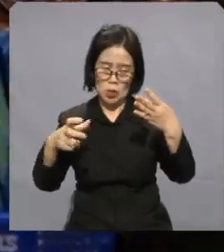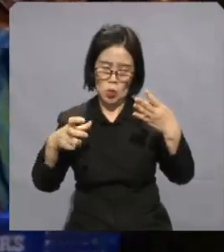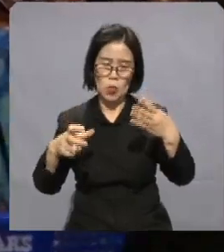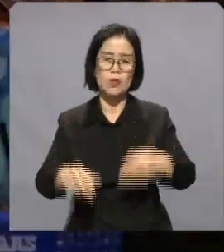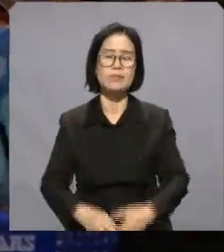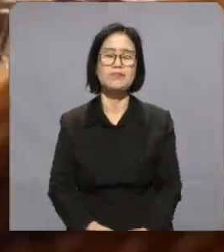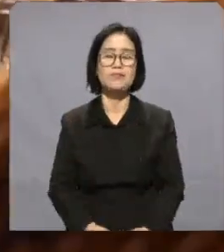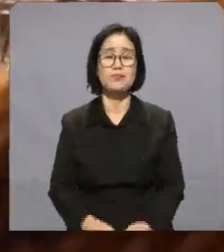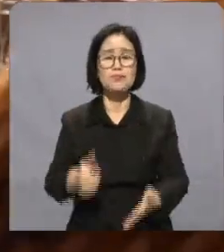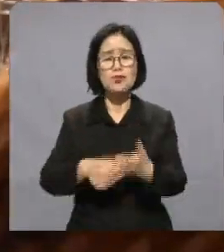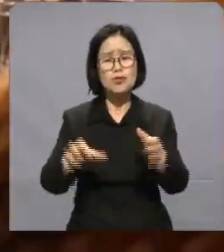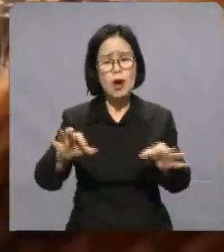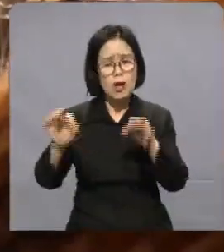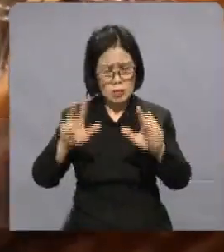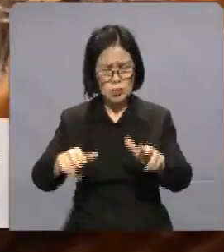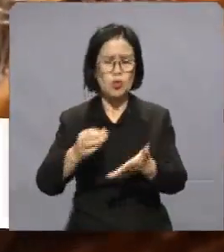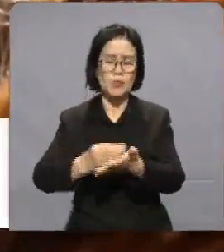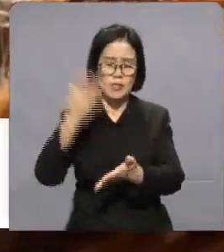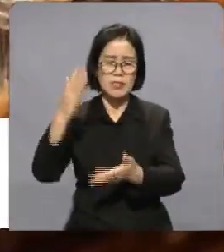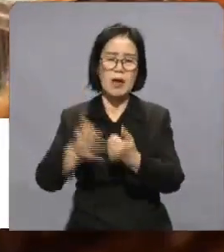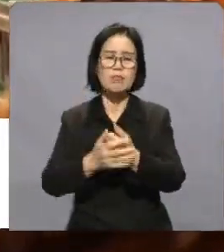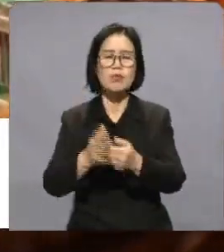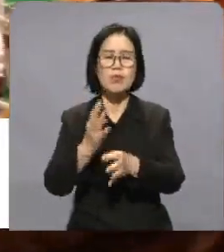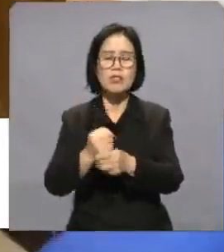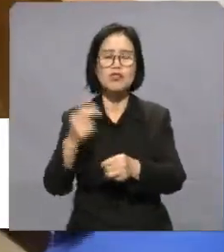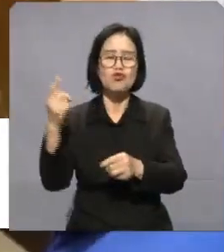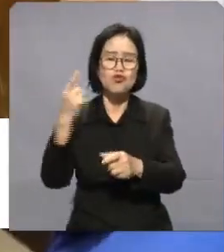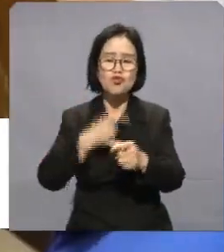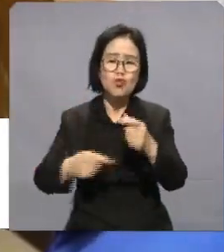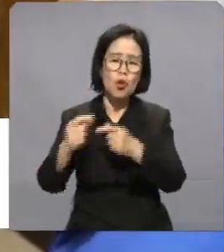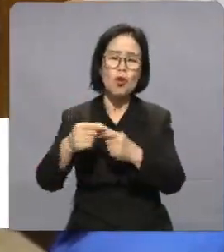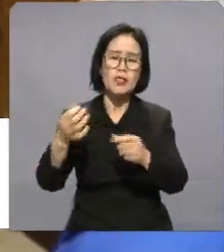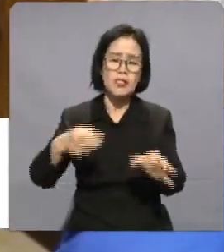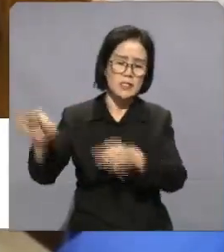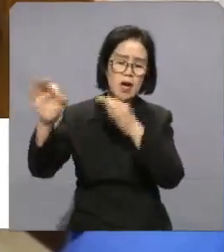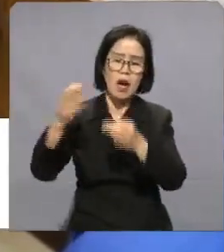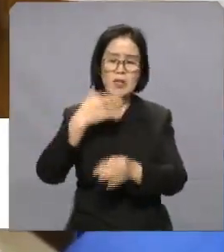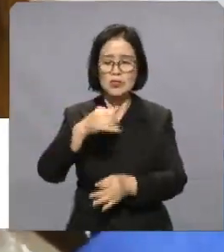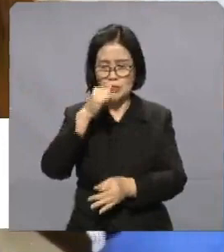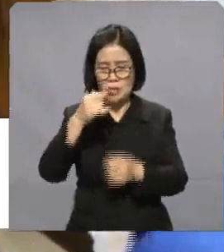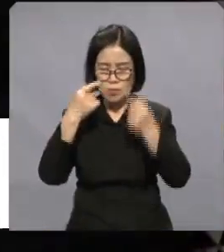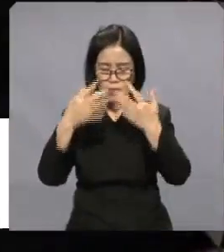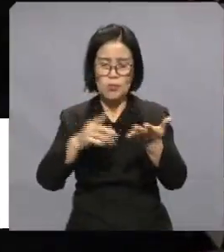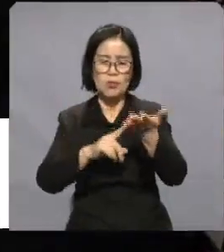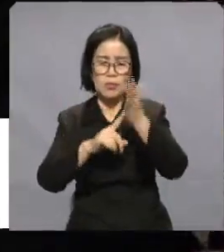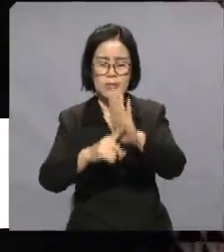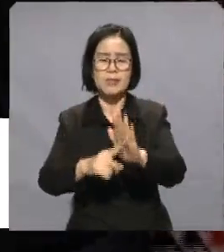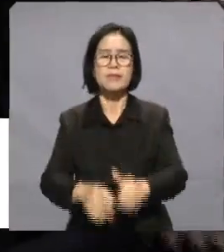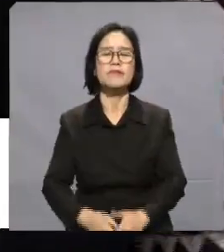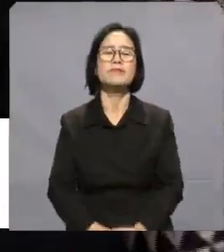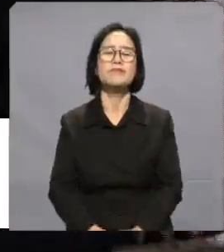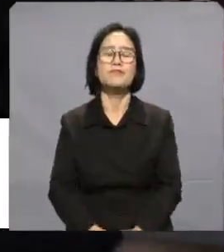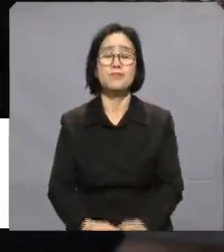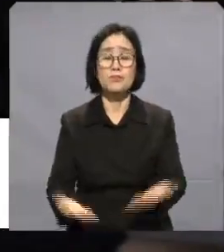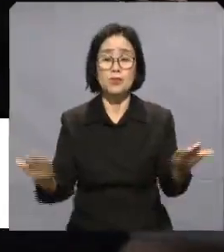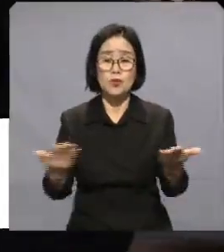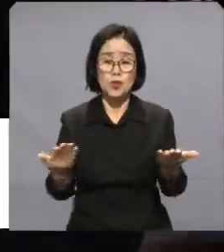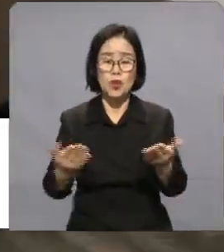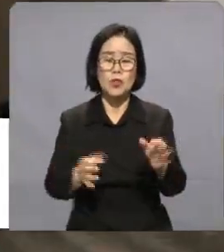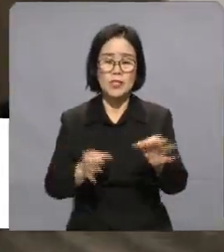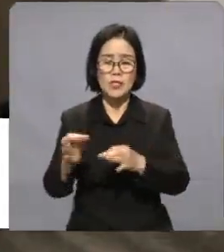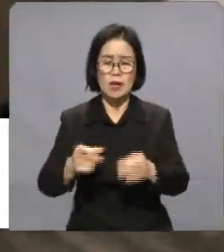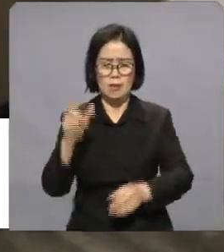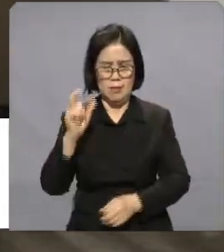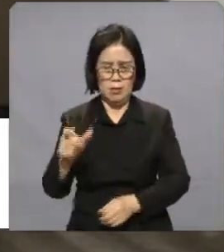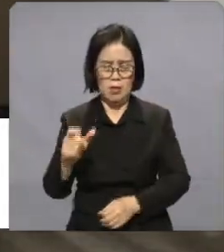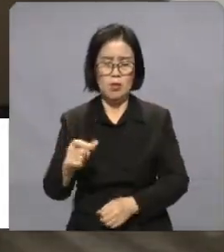타월의 의장은 물가가 여전히 높다며 언제든 추가 인상에 나설 수 있다는 점을 분명히 했습니다 노동시장이 아직